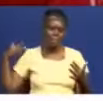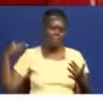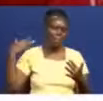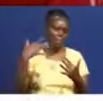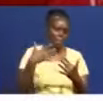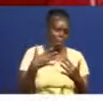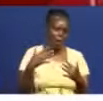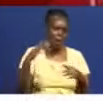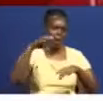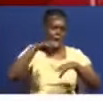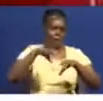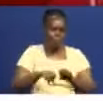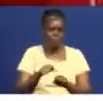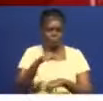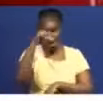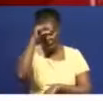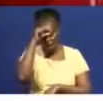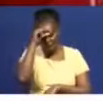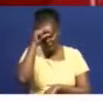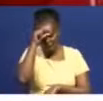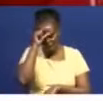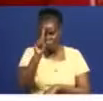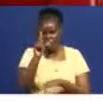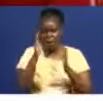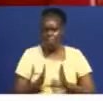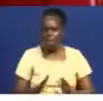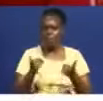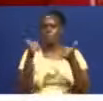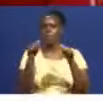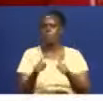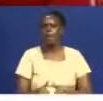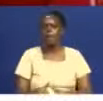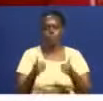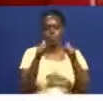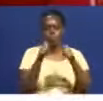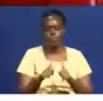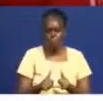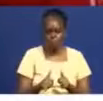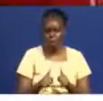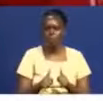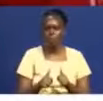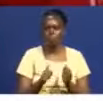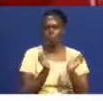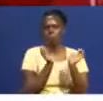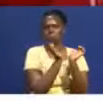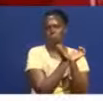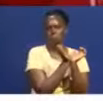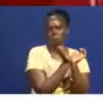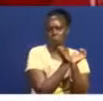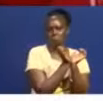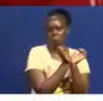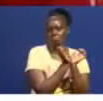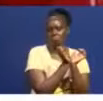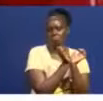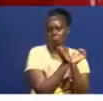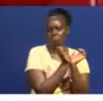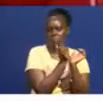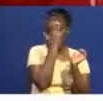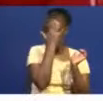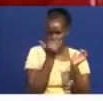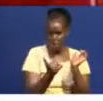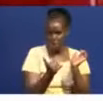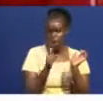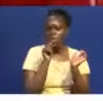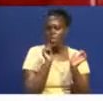tuingie mamlakani, hakuna hata mtu mmoja, Bi Speaker, ambaye amewekwa pingu katika mikono yake kuashiria